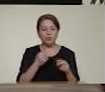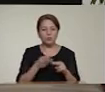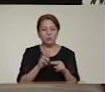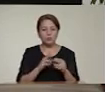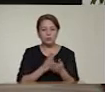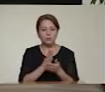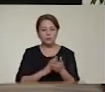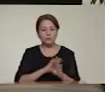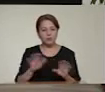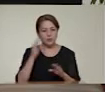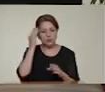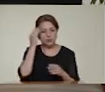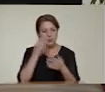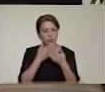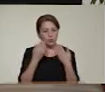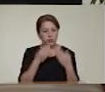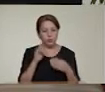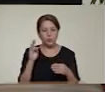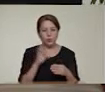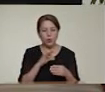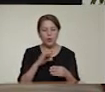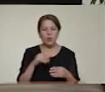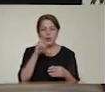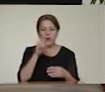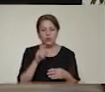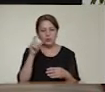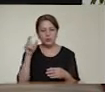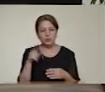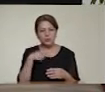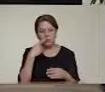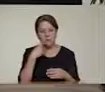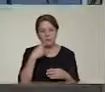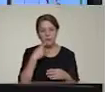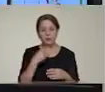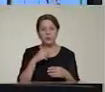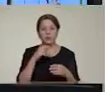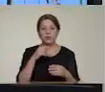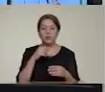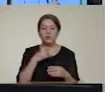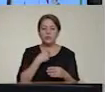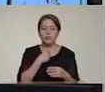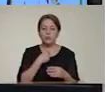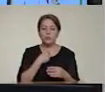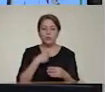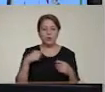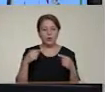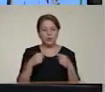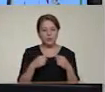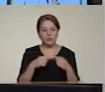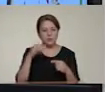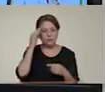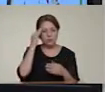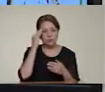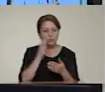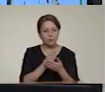bir ma'noga ega emas. Ammo inson tomonidan talaffuz qilinadigan nutq tovushlari albatta ma'noga